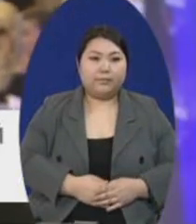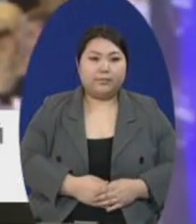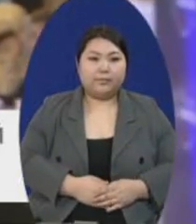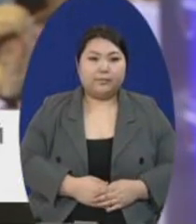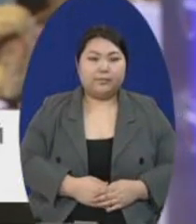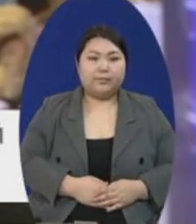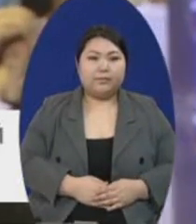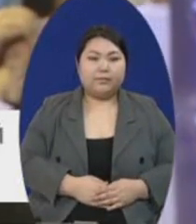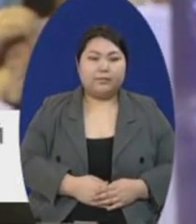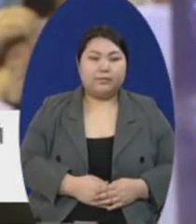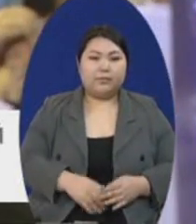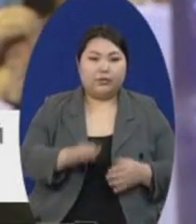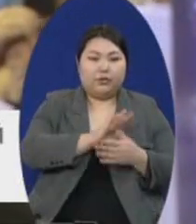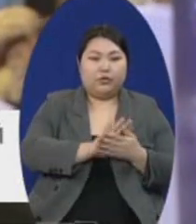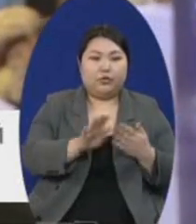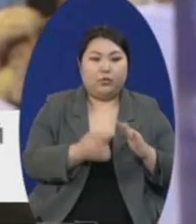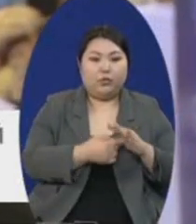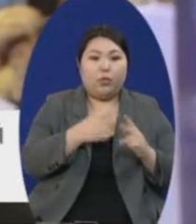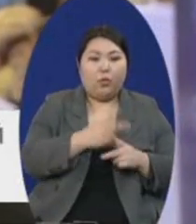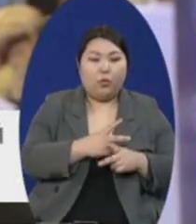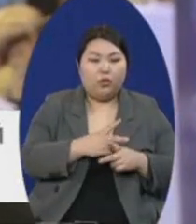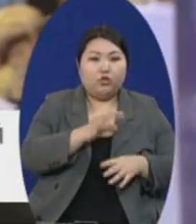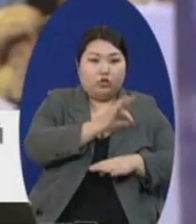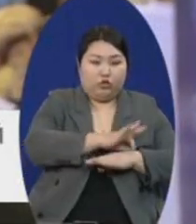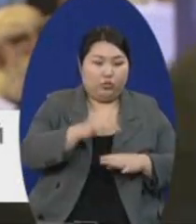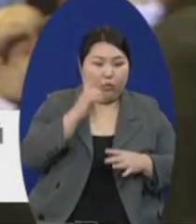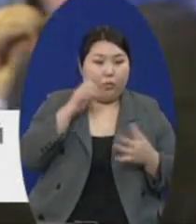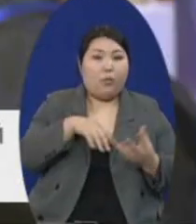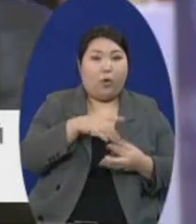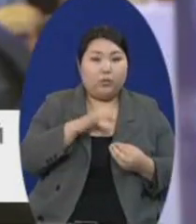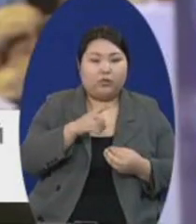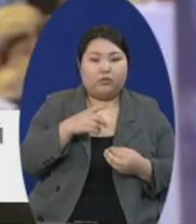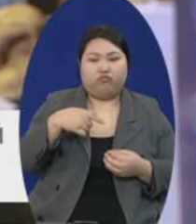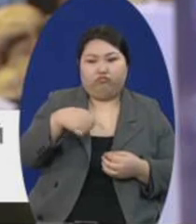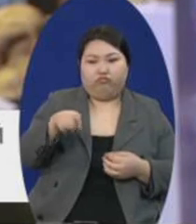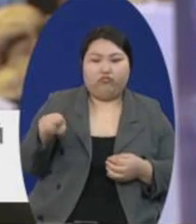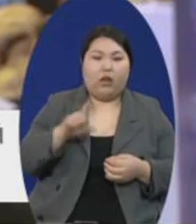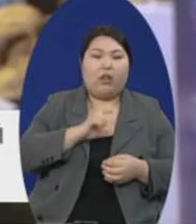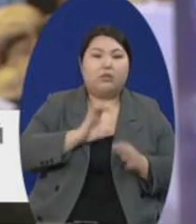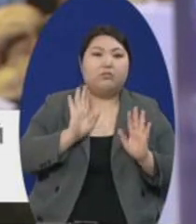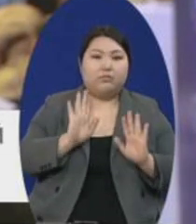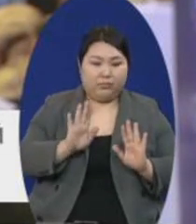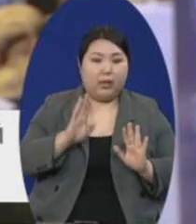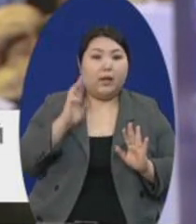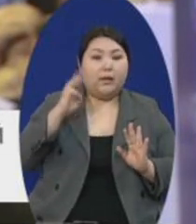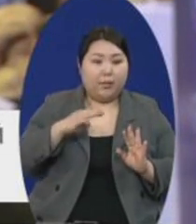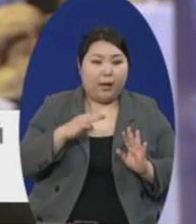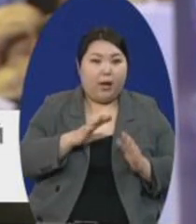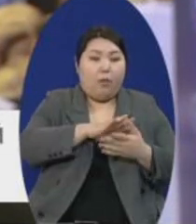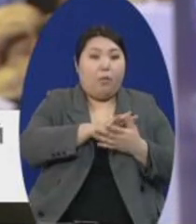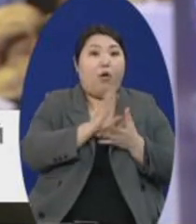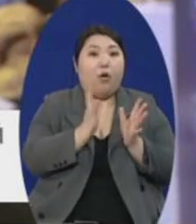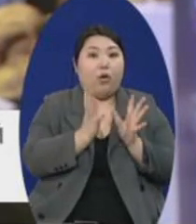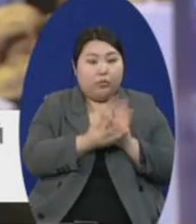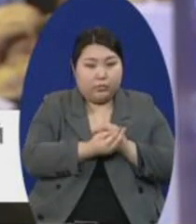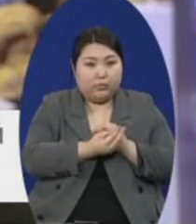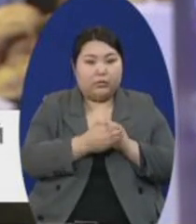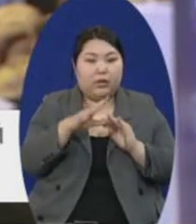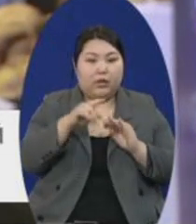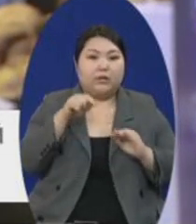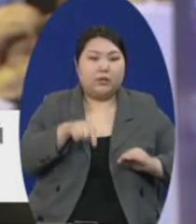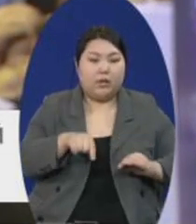Одоо шин үндсэн хуулийн төсөл боловсруулсан гэсэн. Энэ бол тэдгээрийн ирэх. Тэгтээ